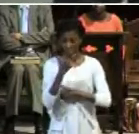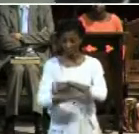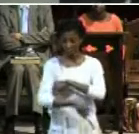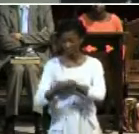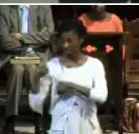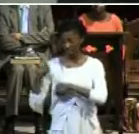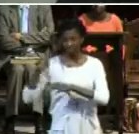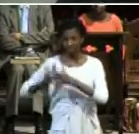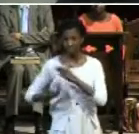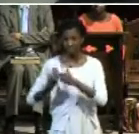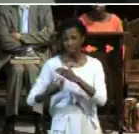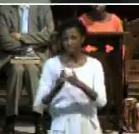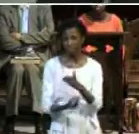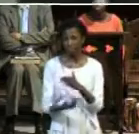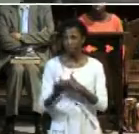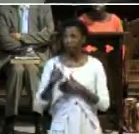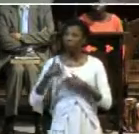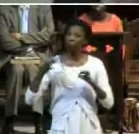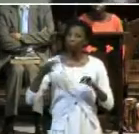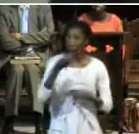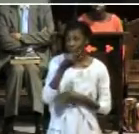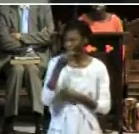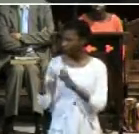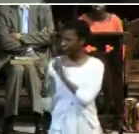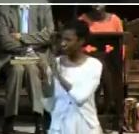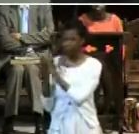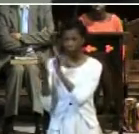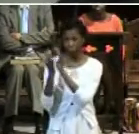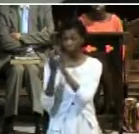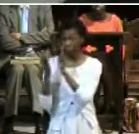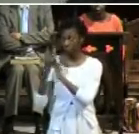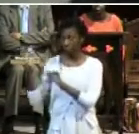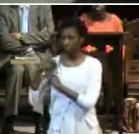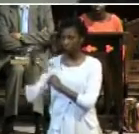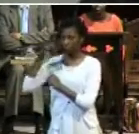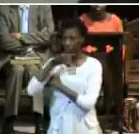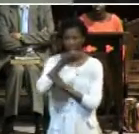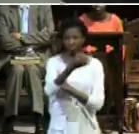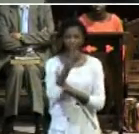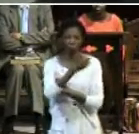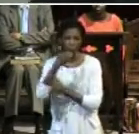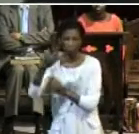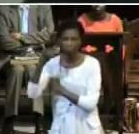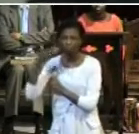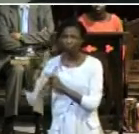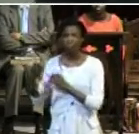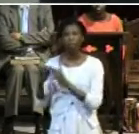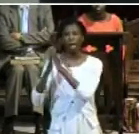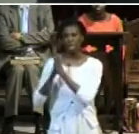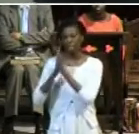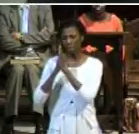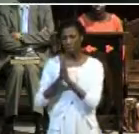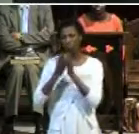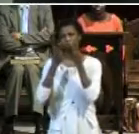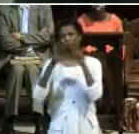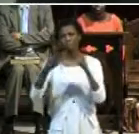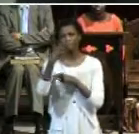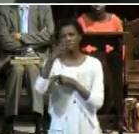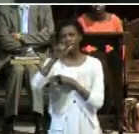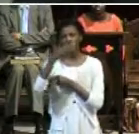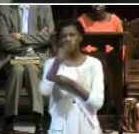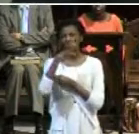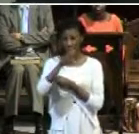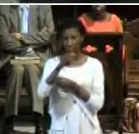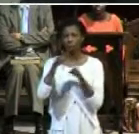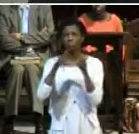j'ai eu l'occasion de rencontrer et vous transmettre donc, de par ce fait, les salutations de l'église de Nice ainsi que de